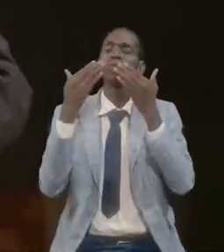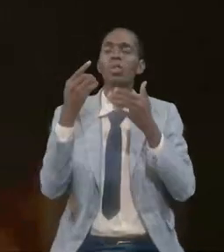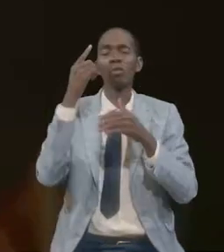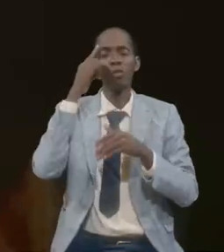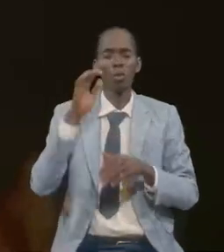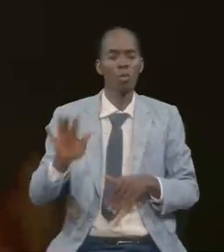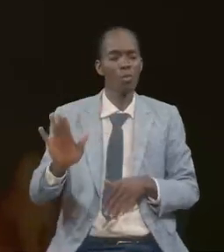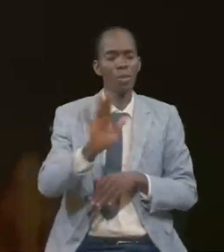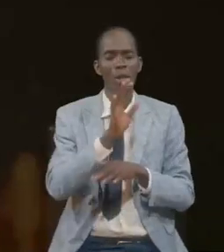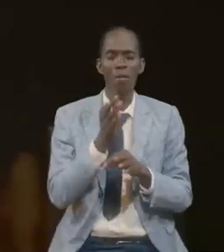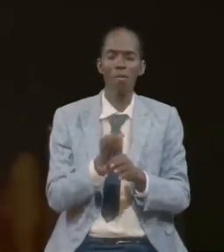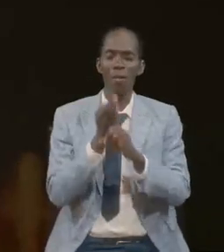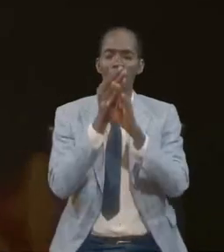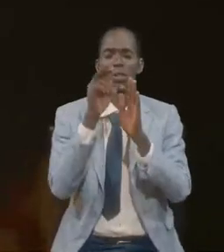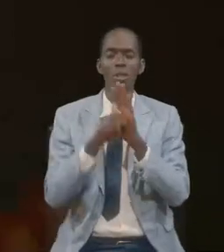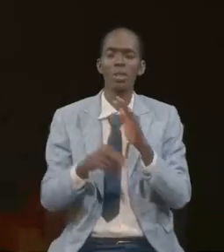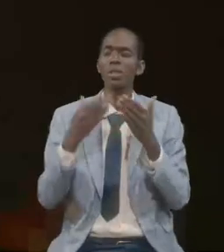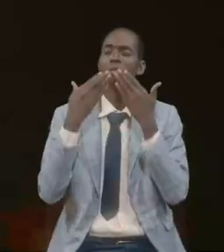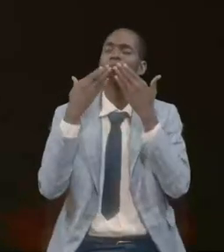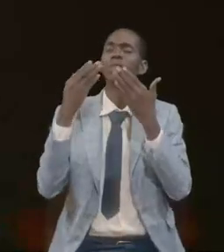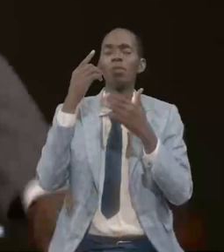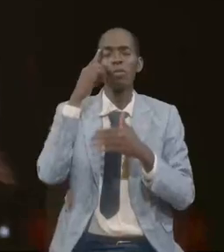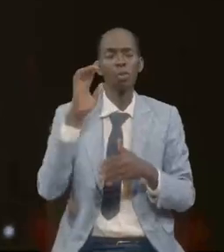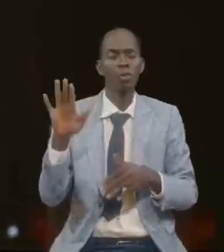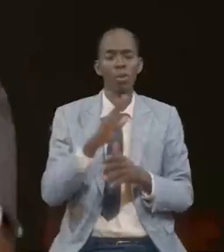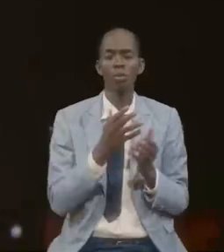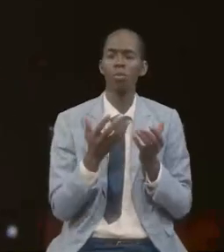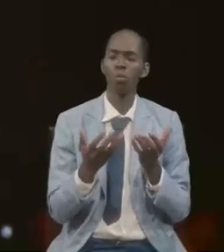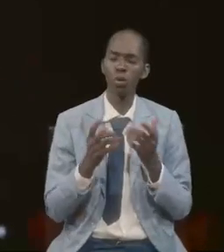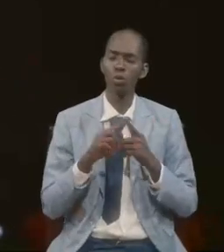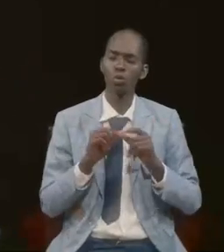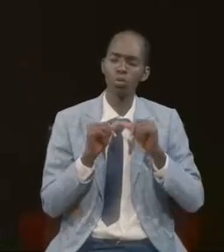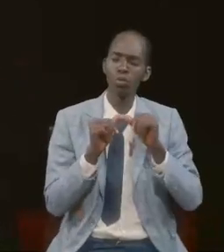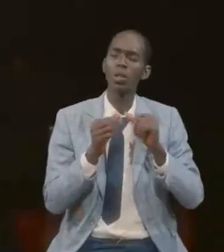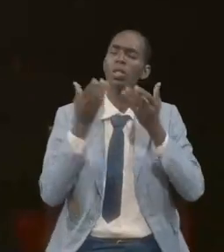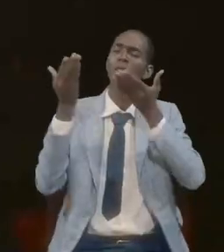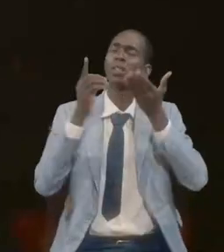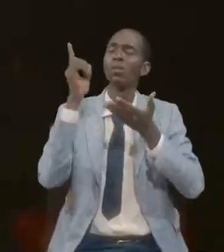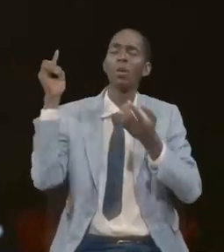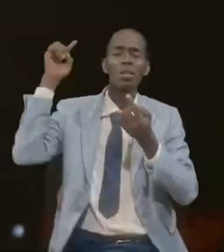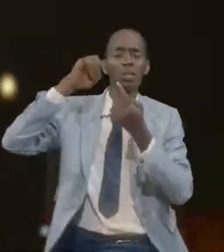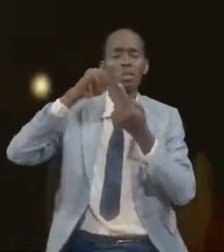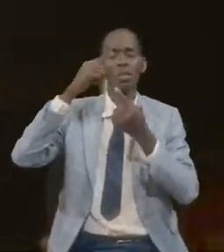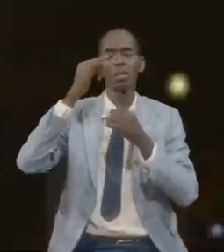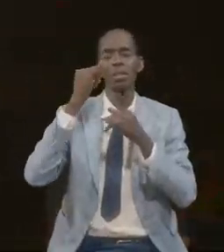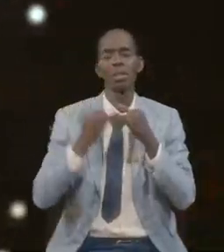fidélité. Merci pour leur désir de continuer de te servir jusqu'à la